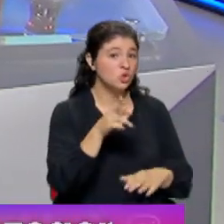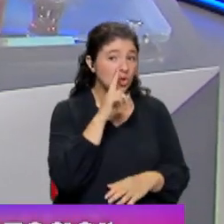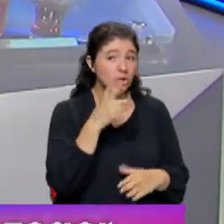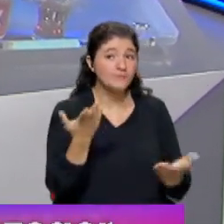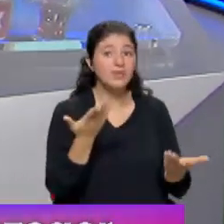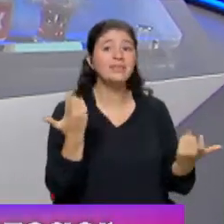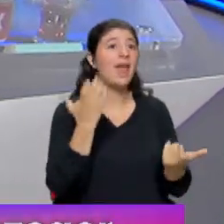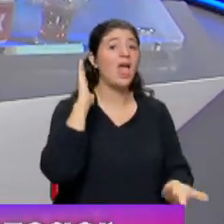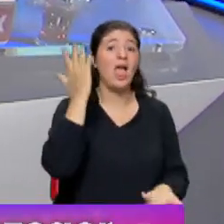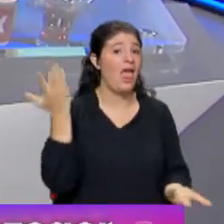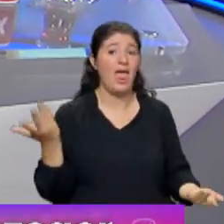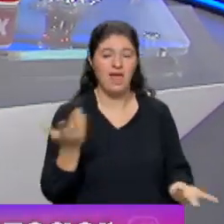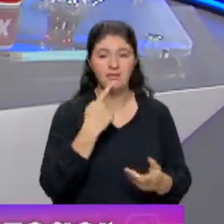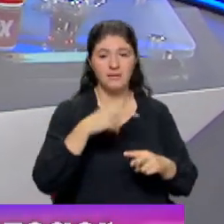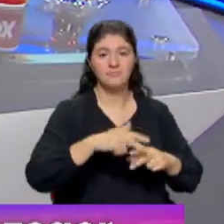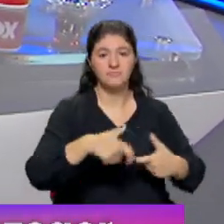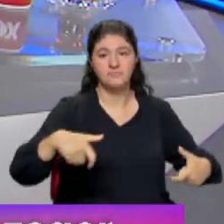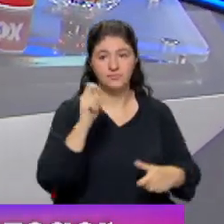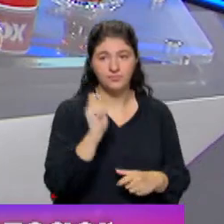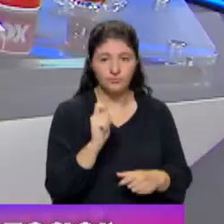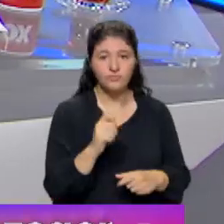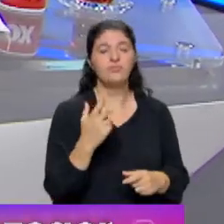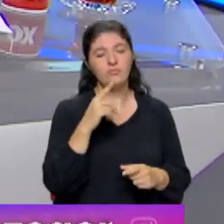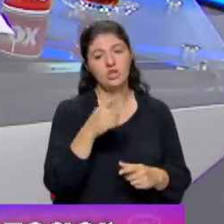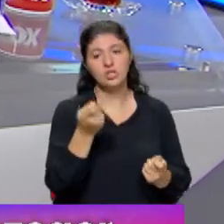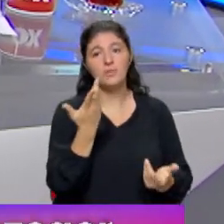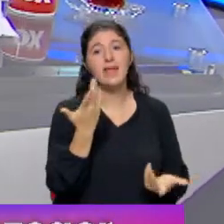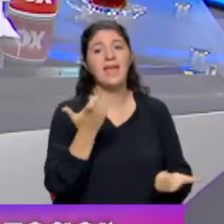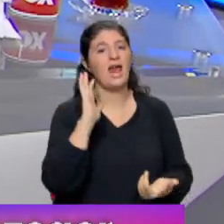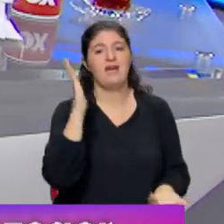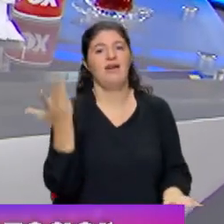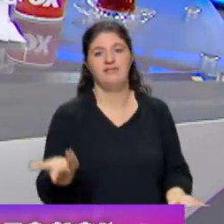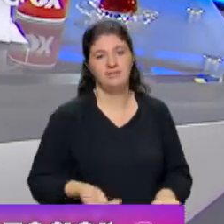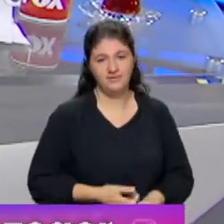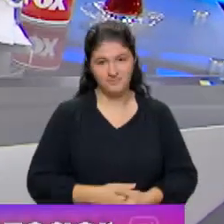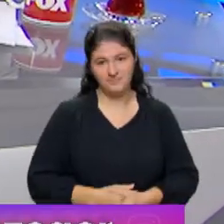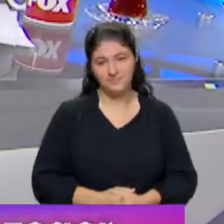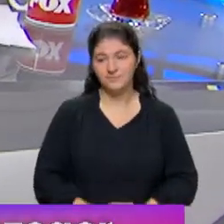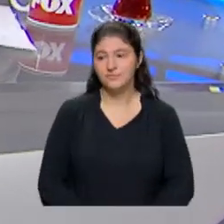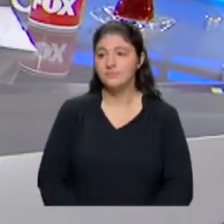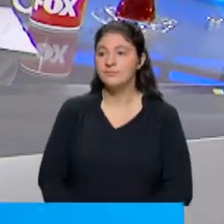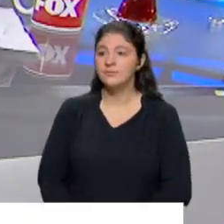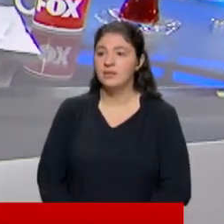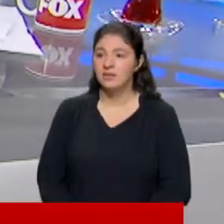sonu? Nereye kadar diye bir başlık attık bu sabah. Gerçekten bu iş böyle nereye kadar?